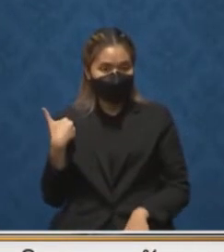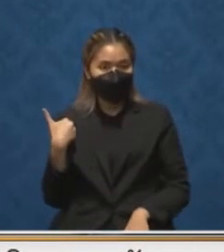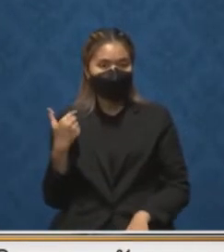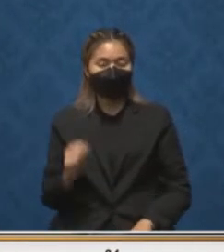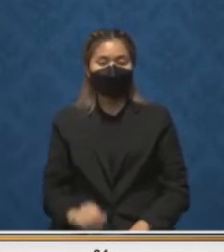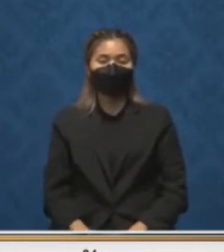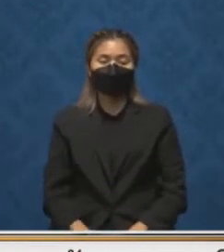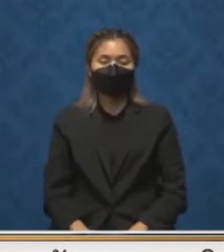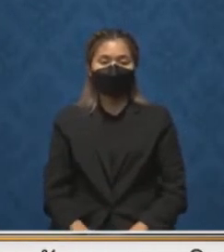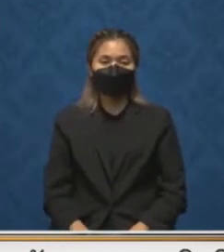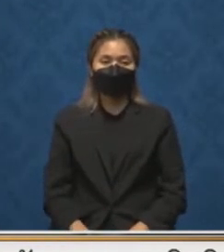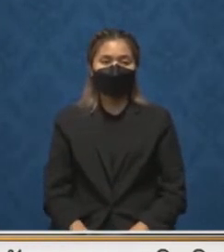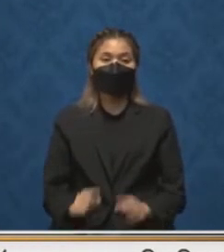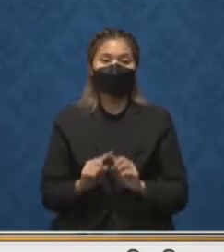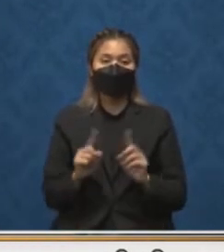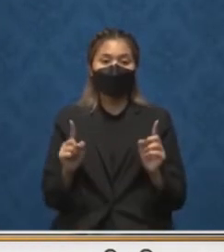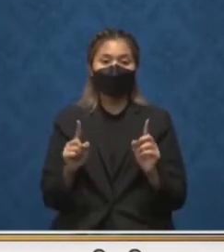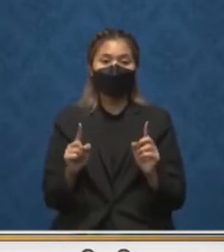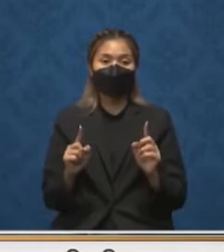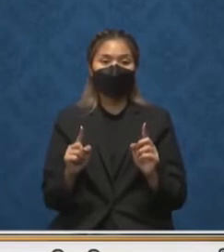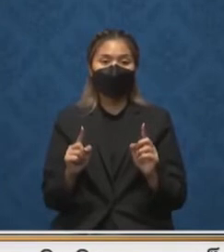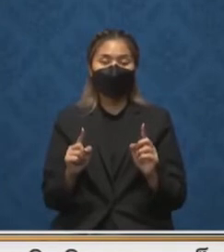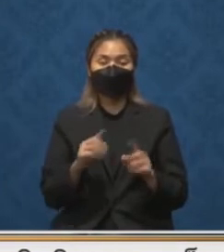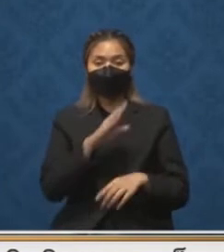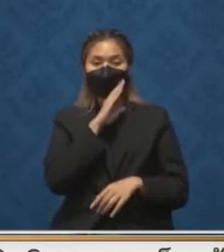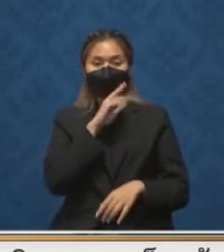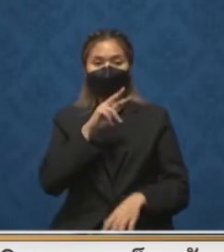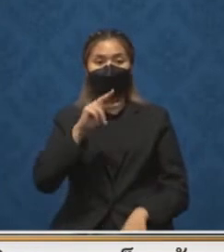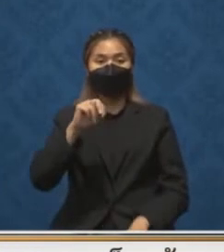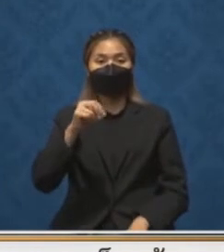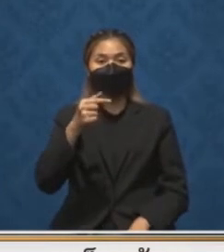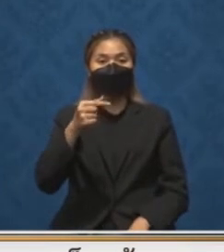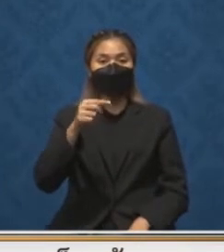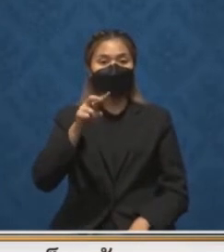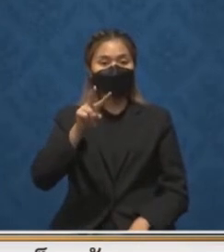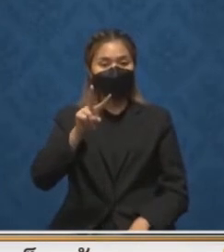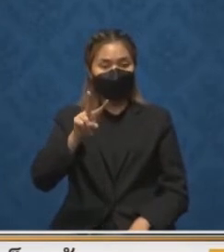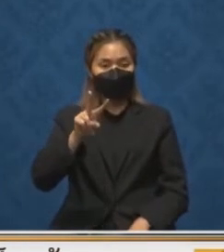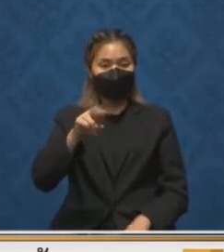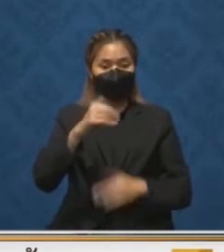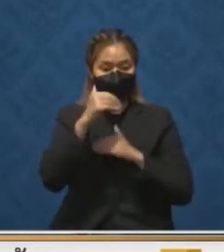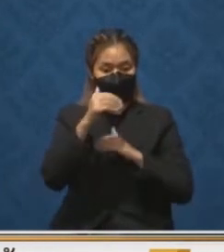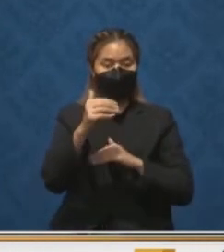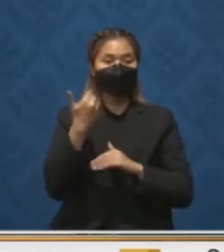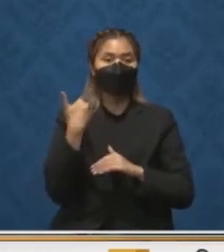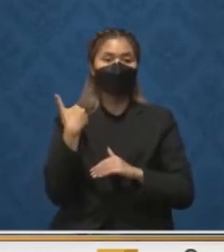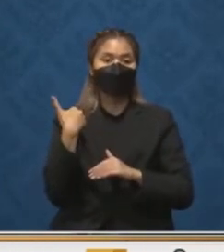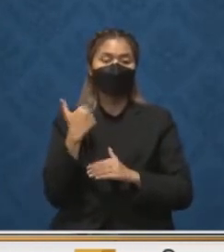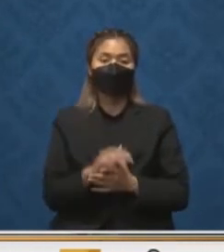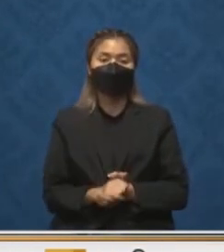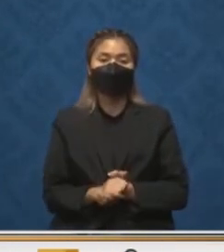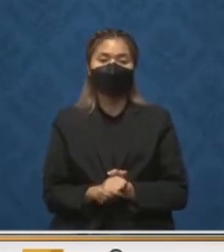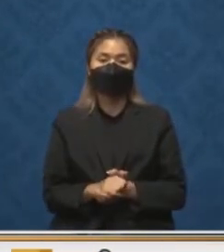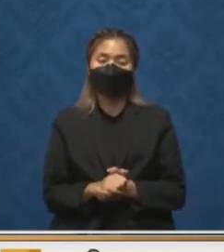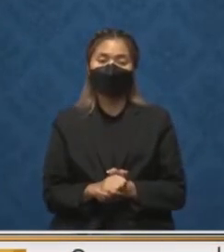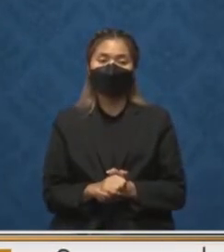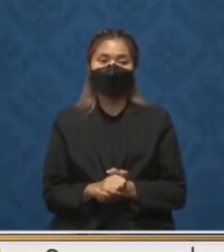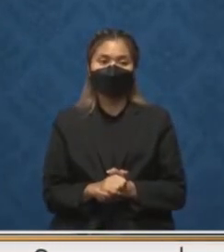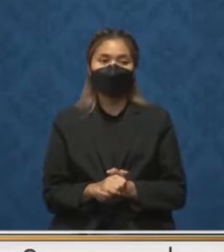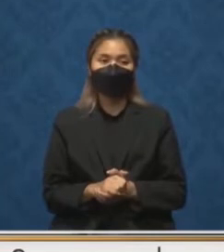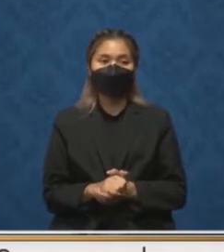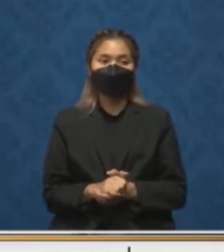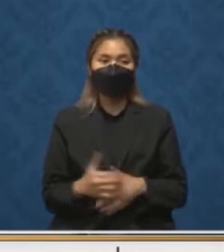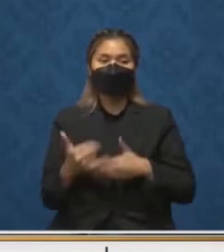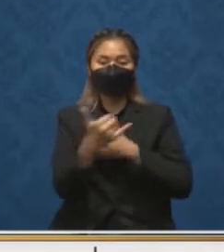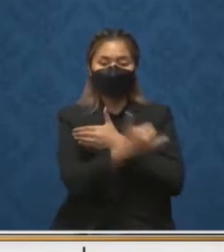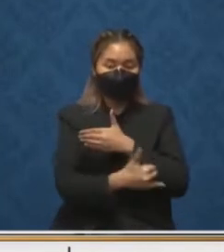แต่เรามีจำกัดต้นทหลายประเทศที่มีส่นหน่ง circuit แล